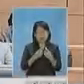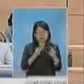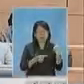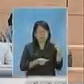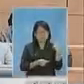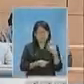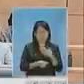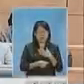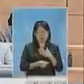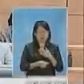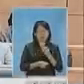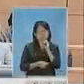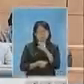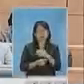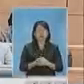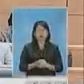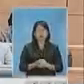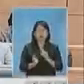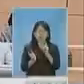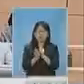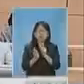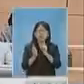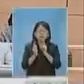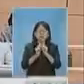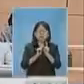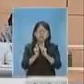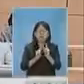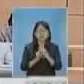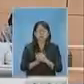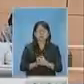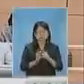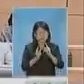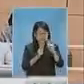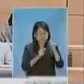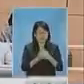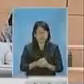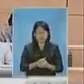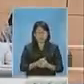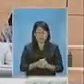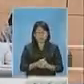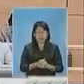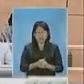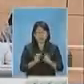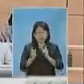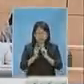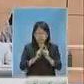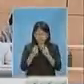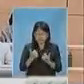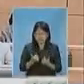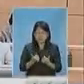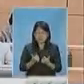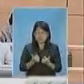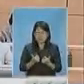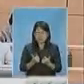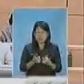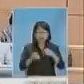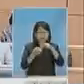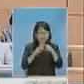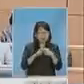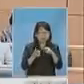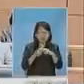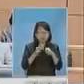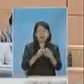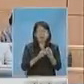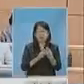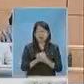ว่าเราจะคุยกันตอนไหนฮะเราจะคุยกันในช่วงเวลาที่สถานการณ์ภาพรวมเป็นยังไง